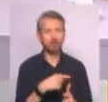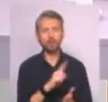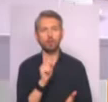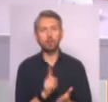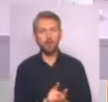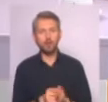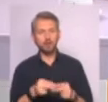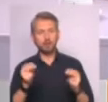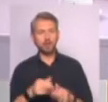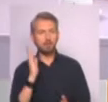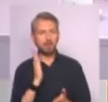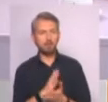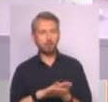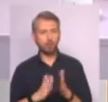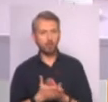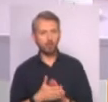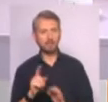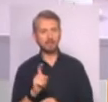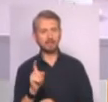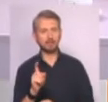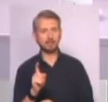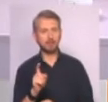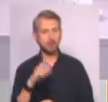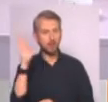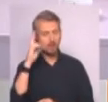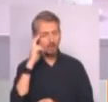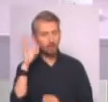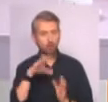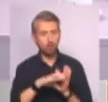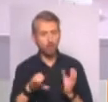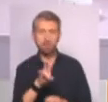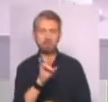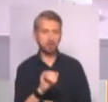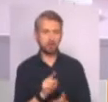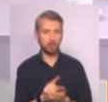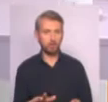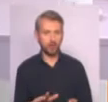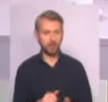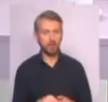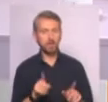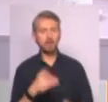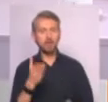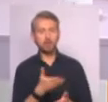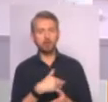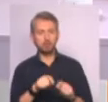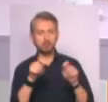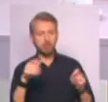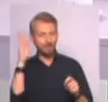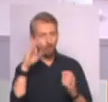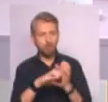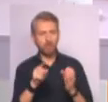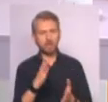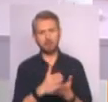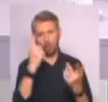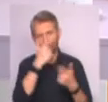укладати прямі договори з водоканалом? Ні. Навіть якщо ми зайдемо в водоканал, там є